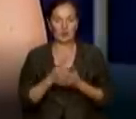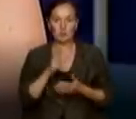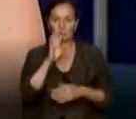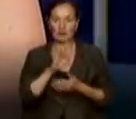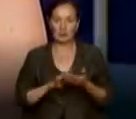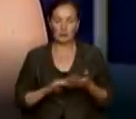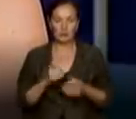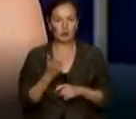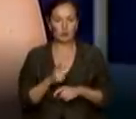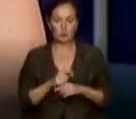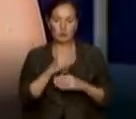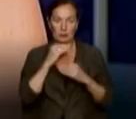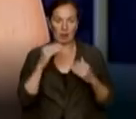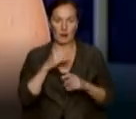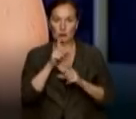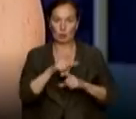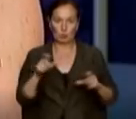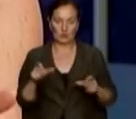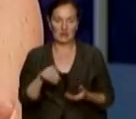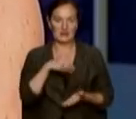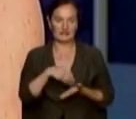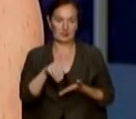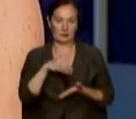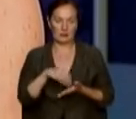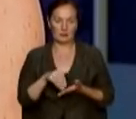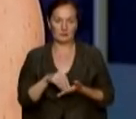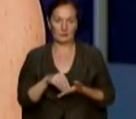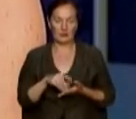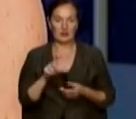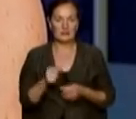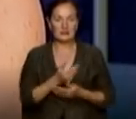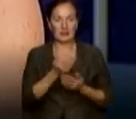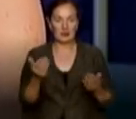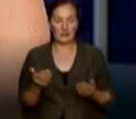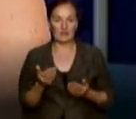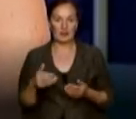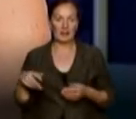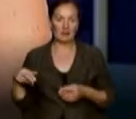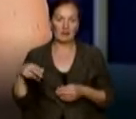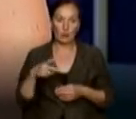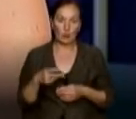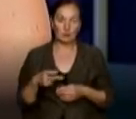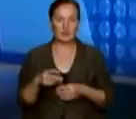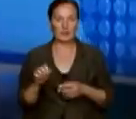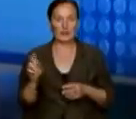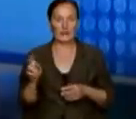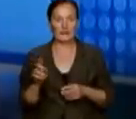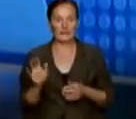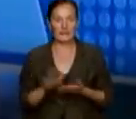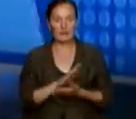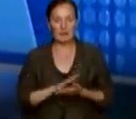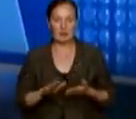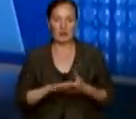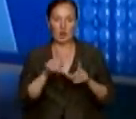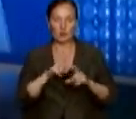багато людей – свиней. І це ми бачимо, і за ними, виходить, прибирає громада, прибирає голова разом із